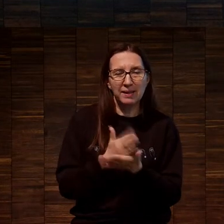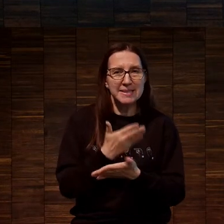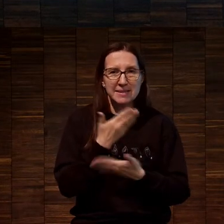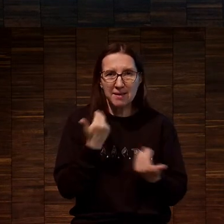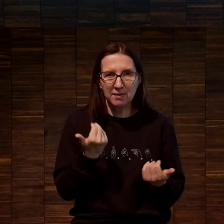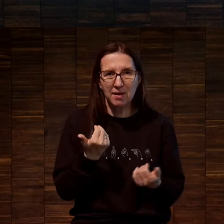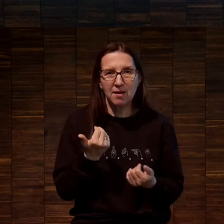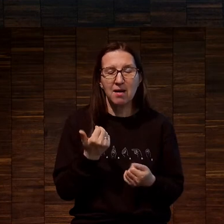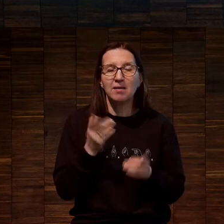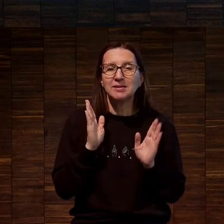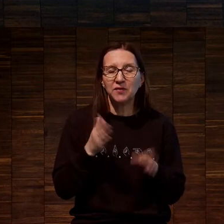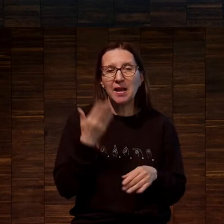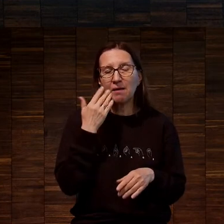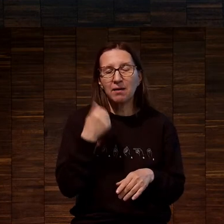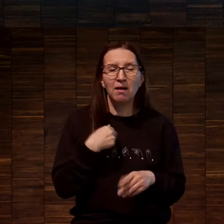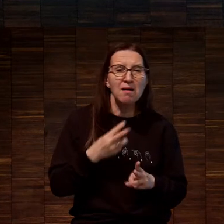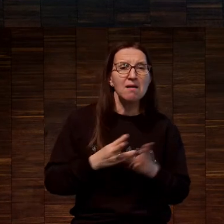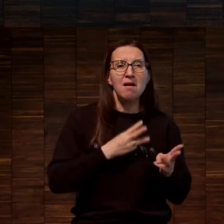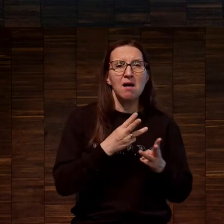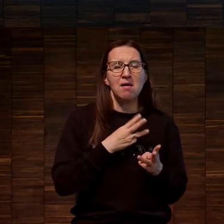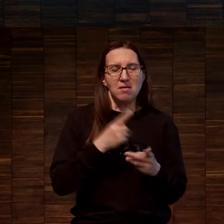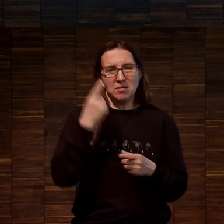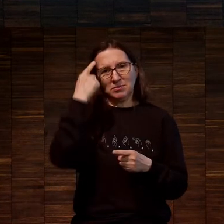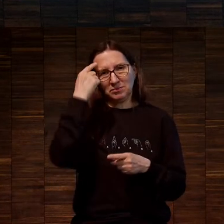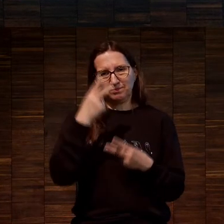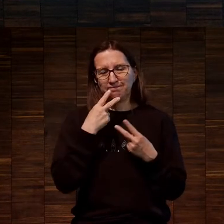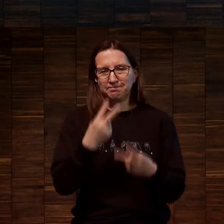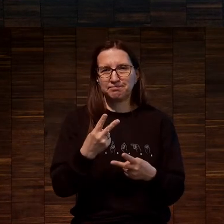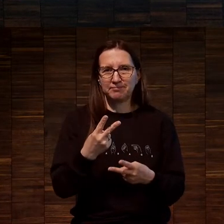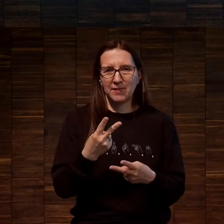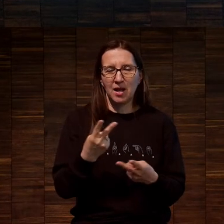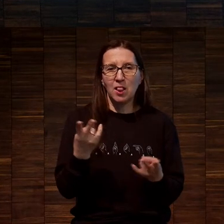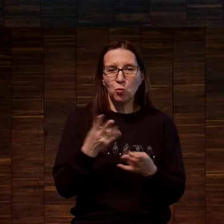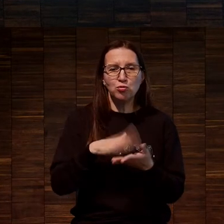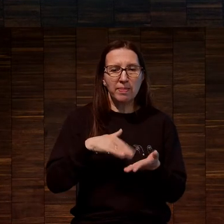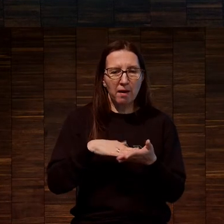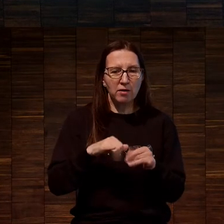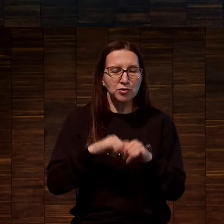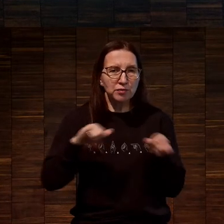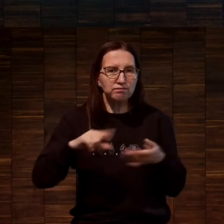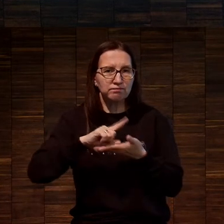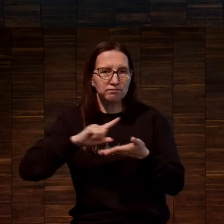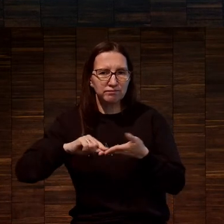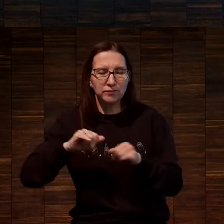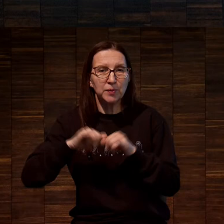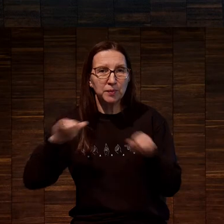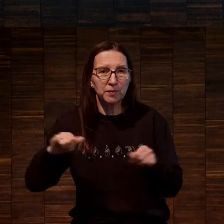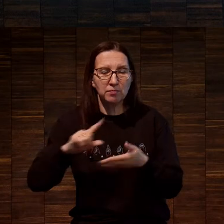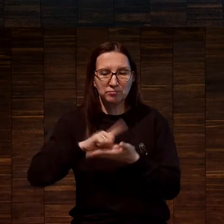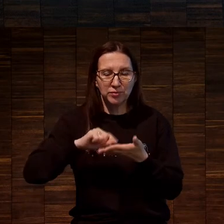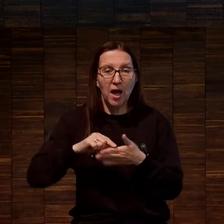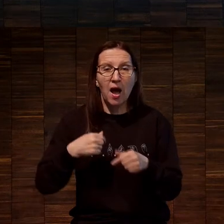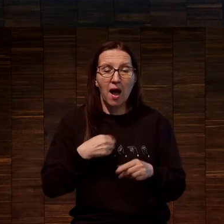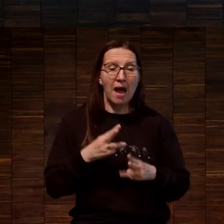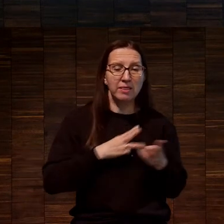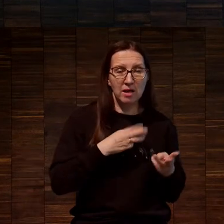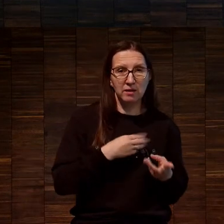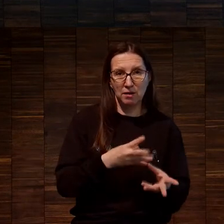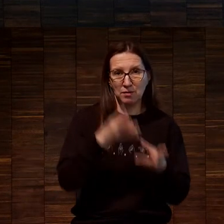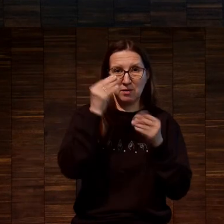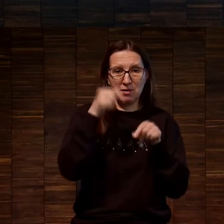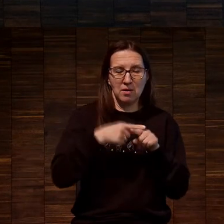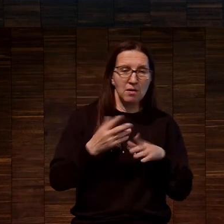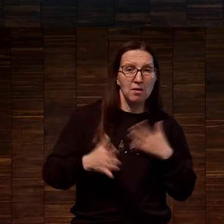раз энтузиазм разбивается о необходимости, например, дальше масштабироваться, да, потому что, как бы, вот эта энергия, которая приобретается в